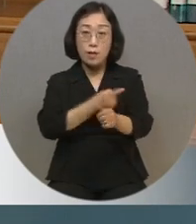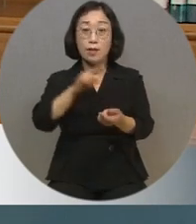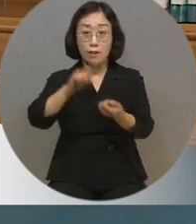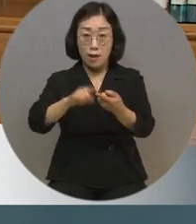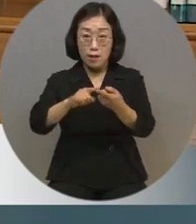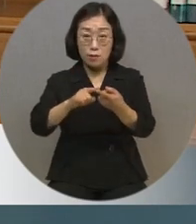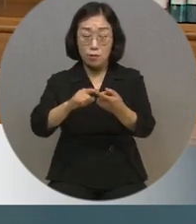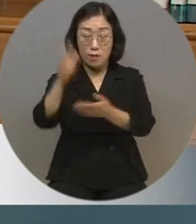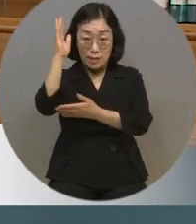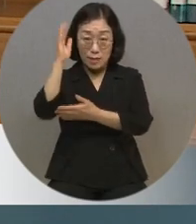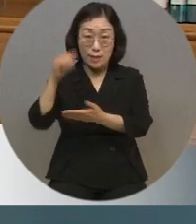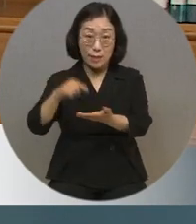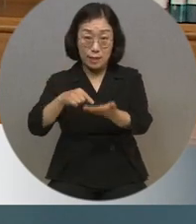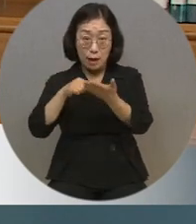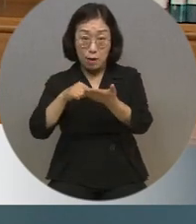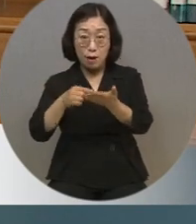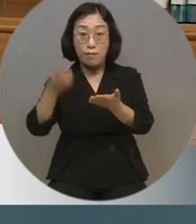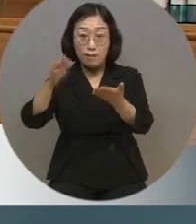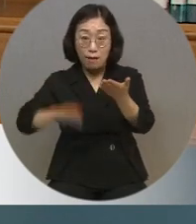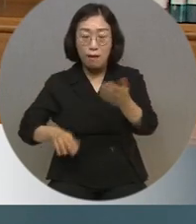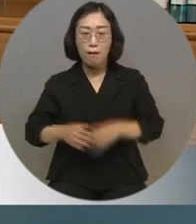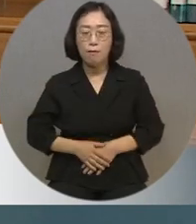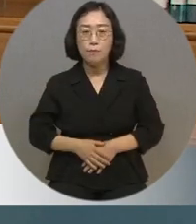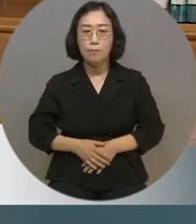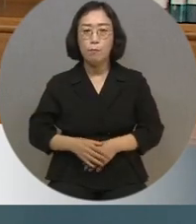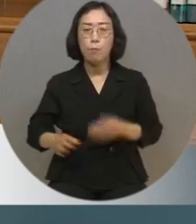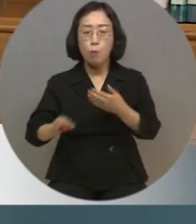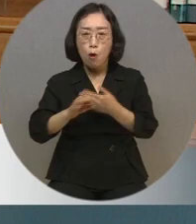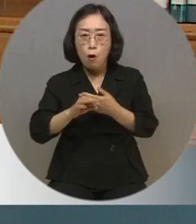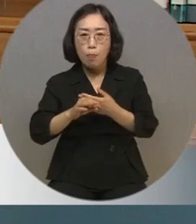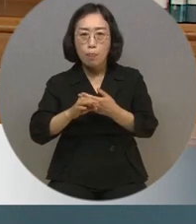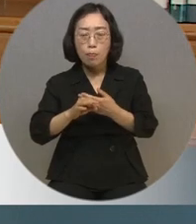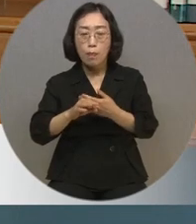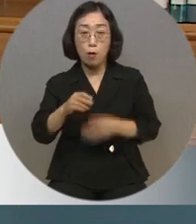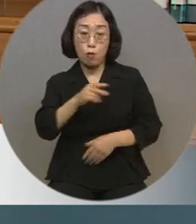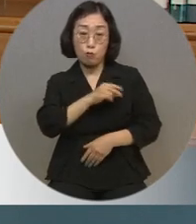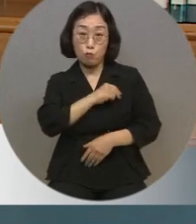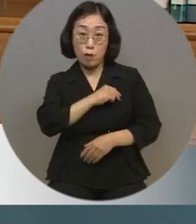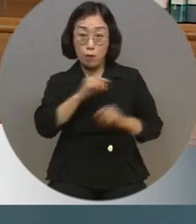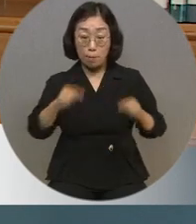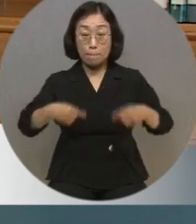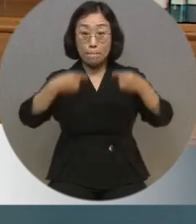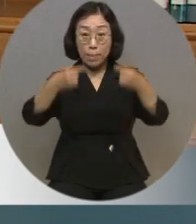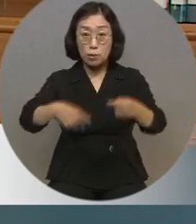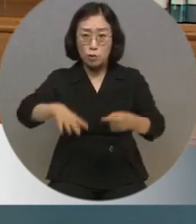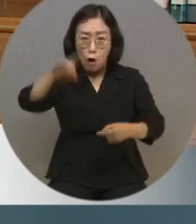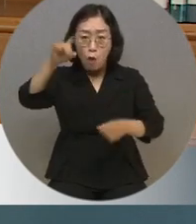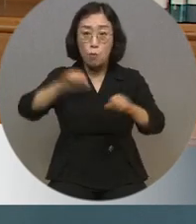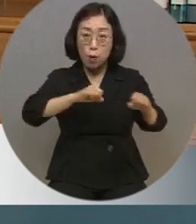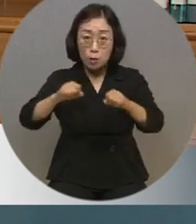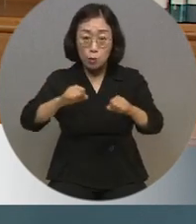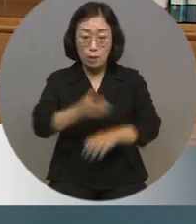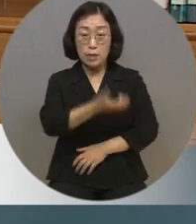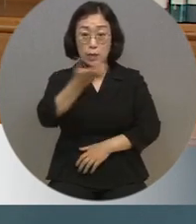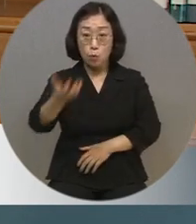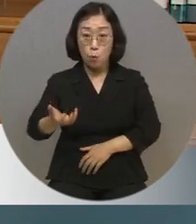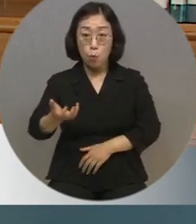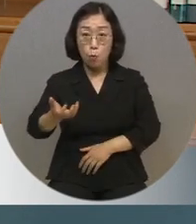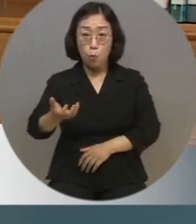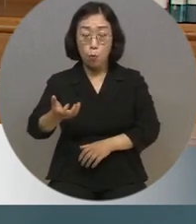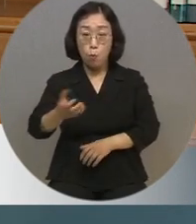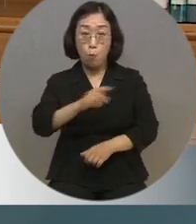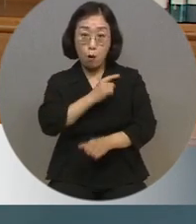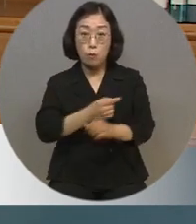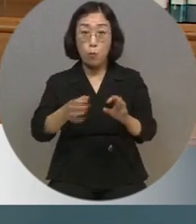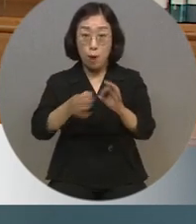걸로 화제가 되었었는데요. 그렇다면 국회 입성 시 첫 번째 의정활동은 이런 이동권 관련